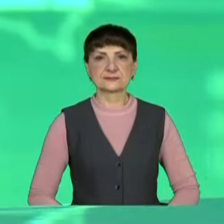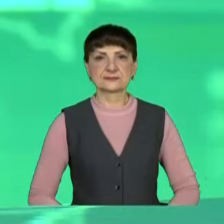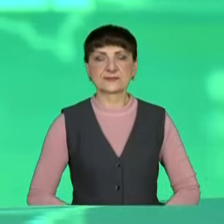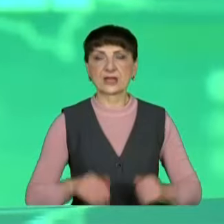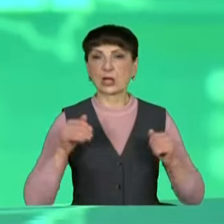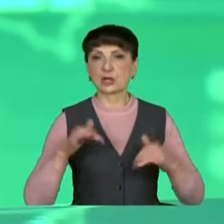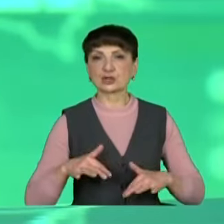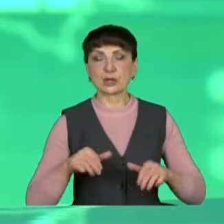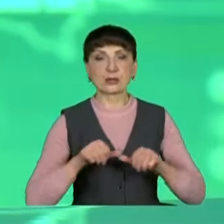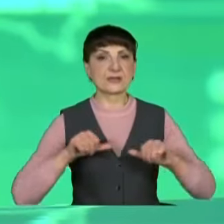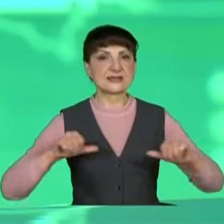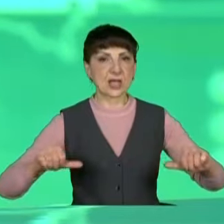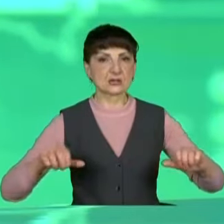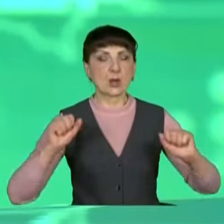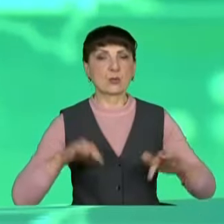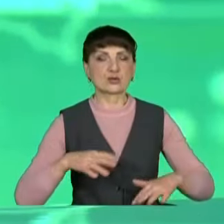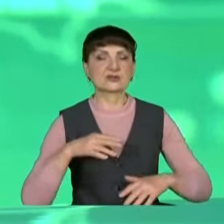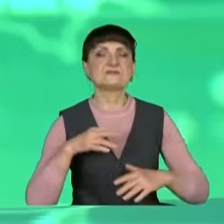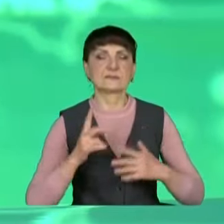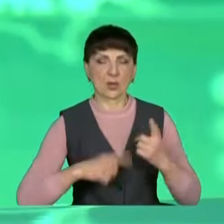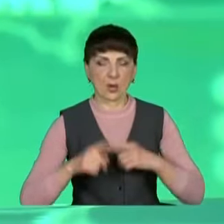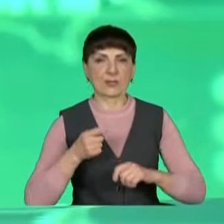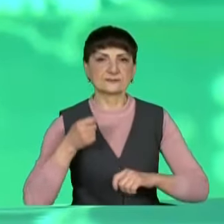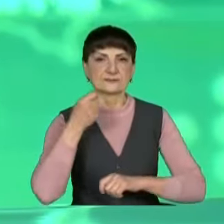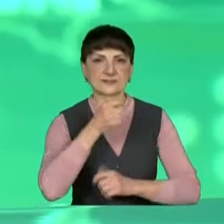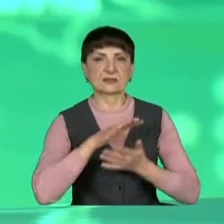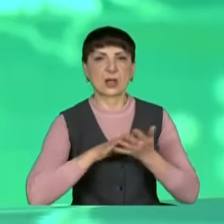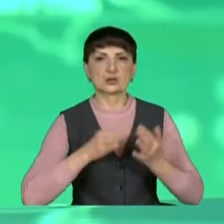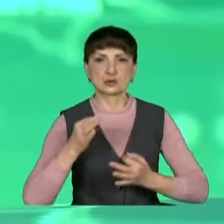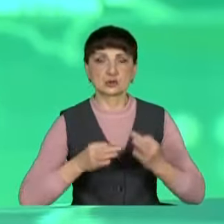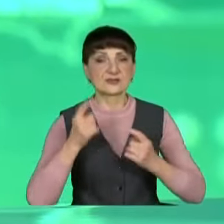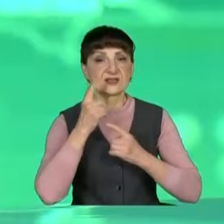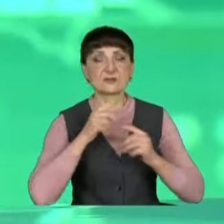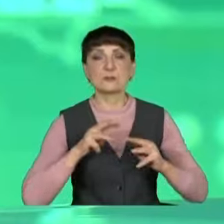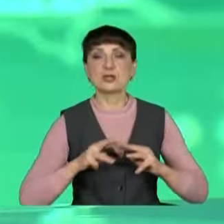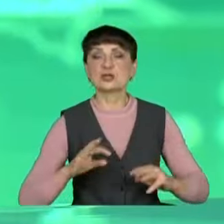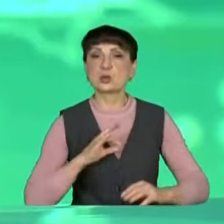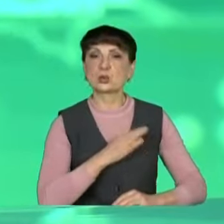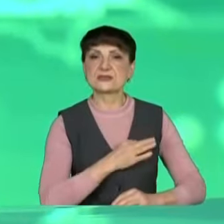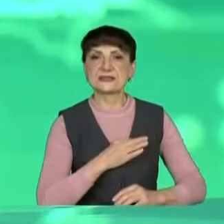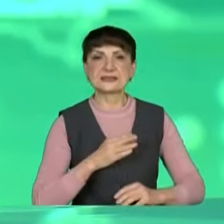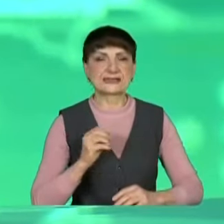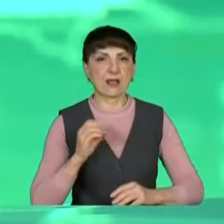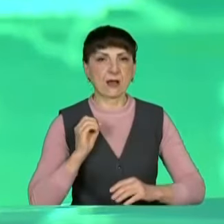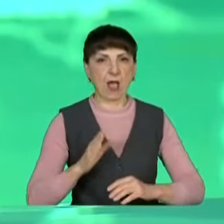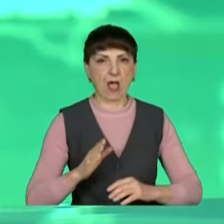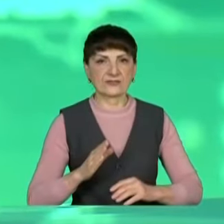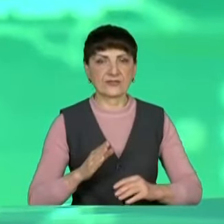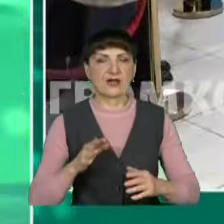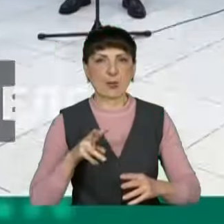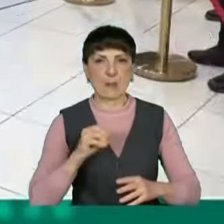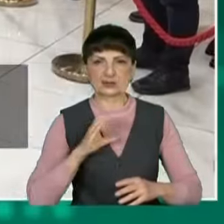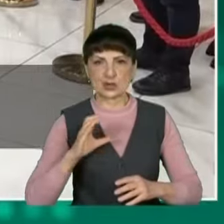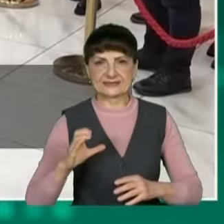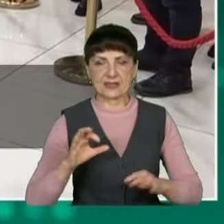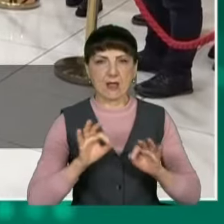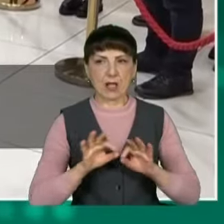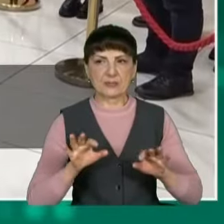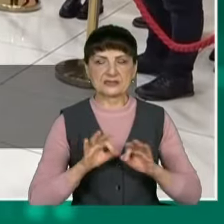Решение присяжных можно обжаловать в апелляционном суде. Об этом заявил министр юстиции Азамат Ескараев в кулуарах Мажилиса,